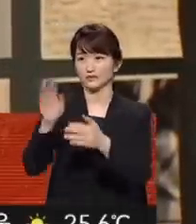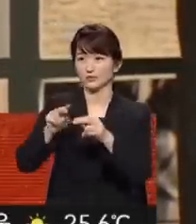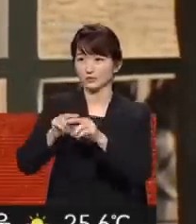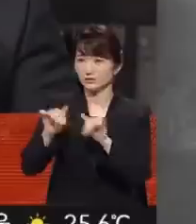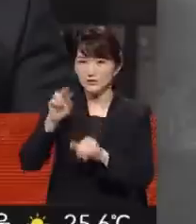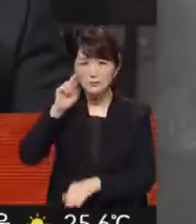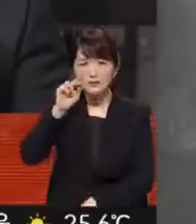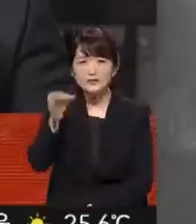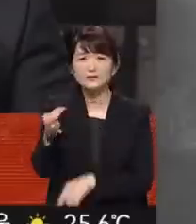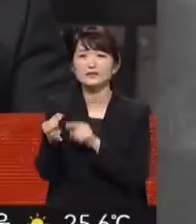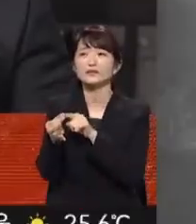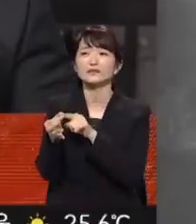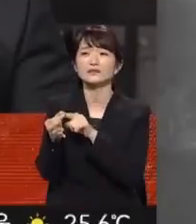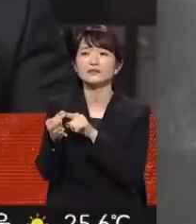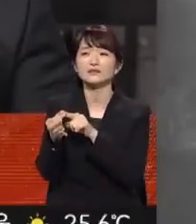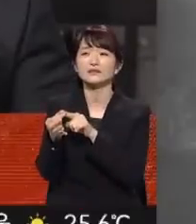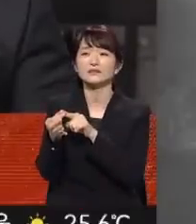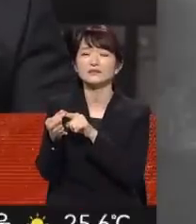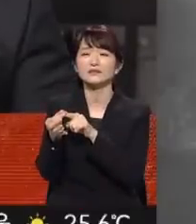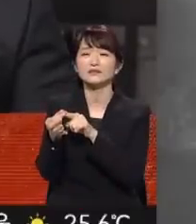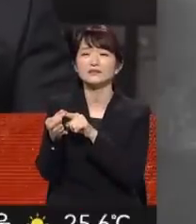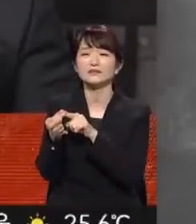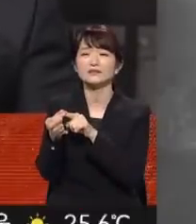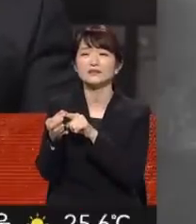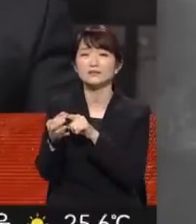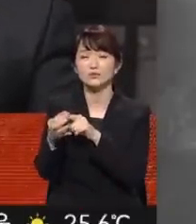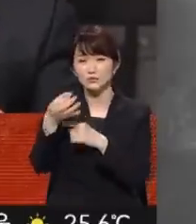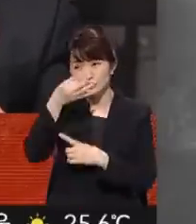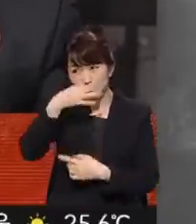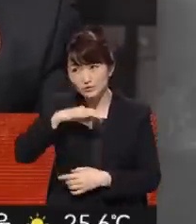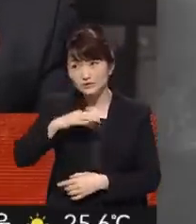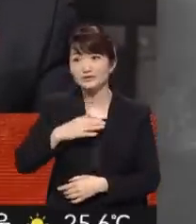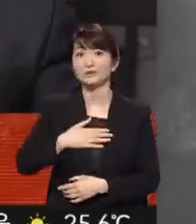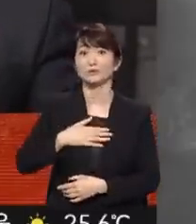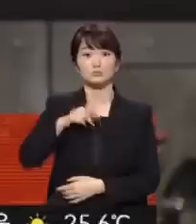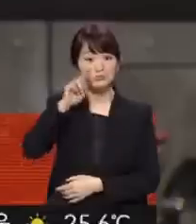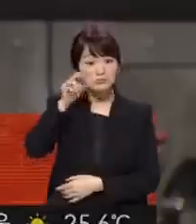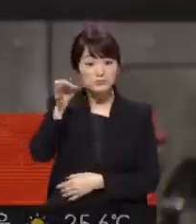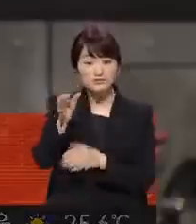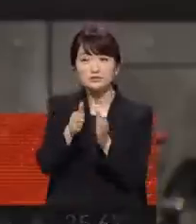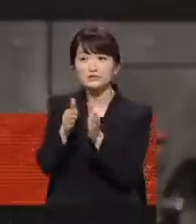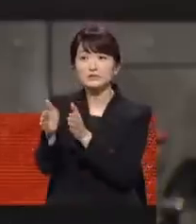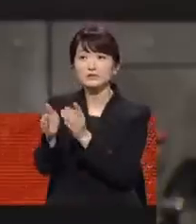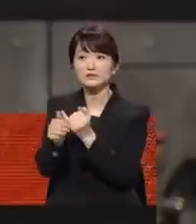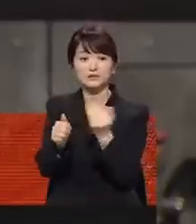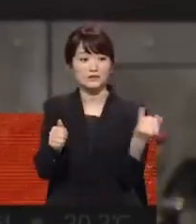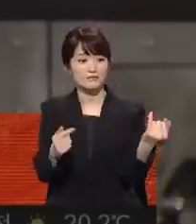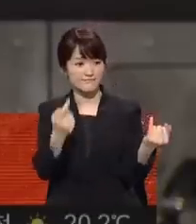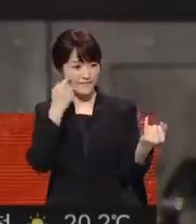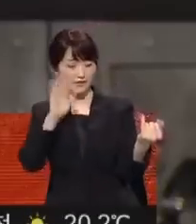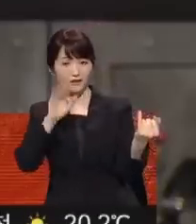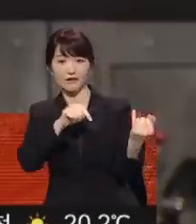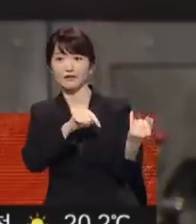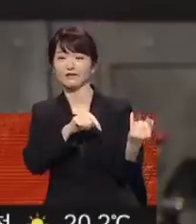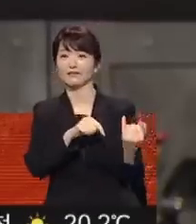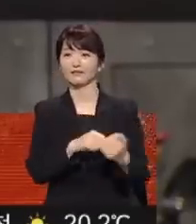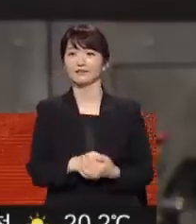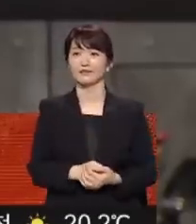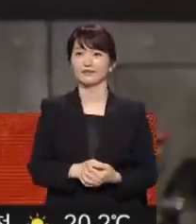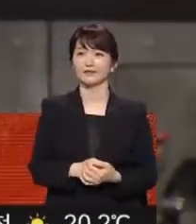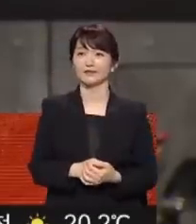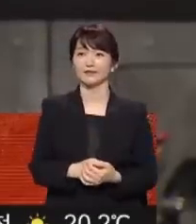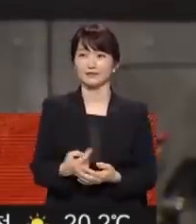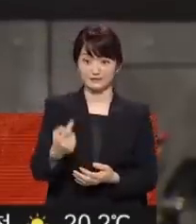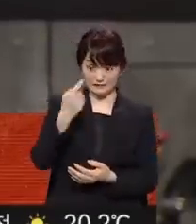이 비자금 이것도 참 아주 유용한데 말이죠. 비자금 저도 마련했는데요. 와이프한테 들키질 않죠. 아 진짜. 안